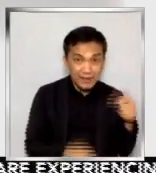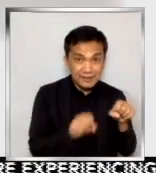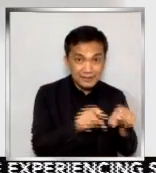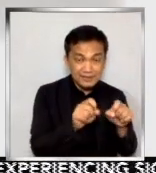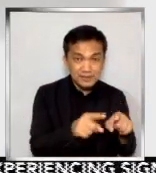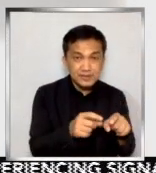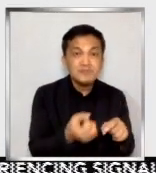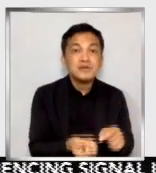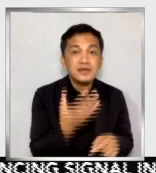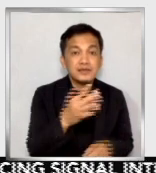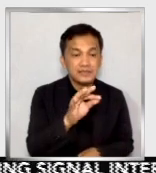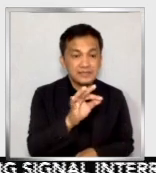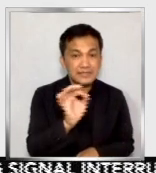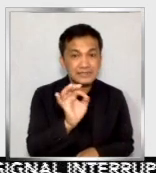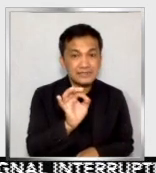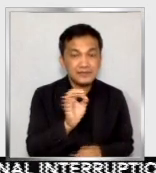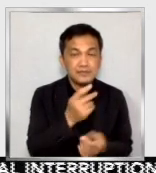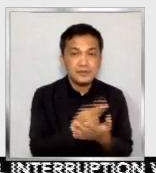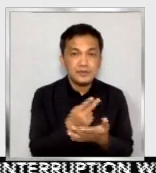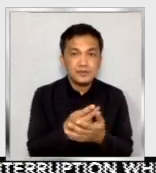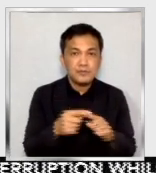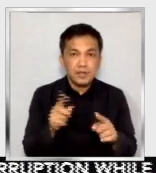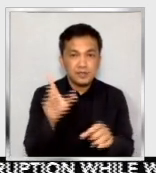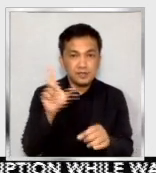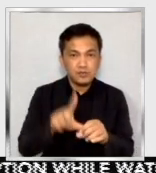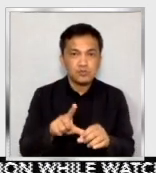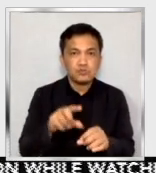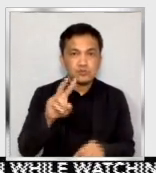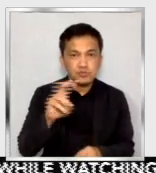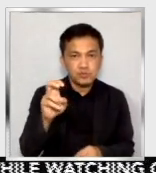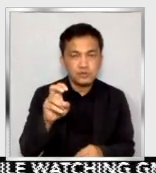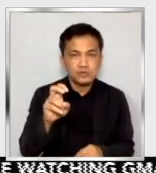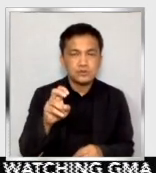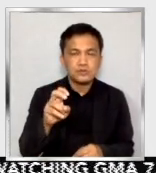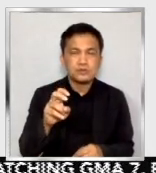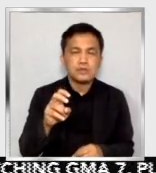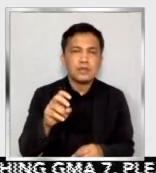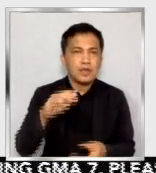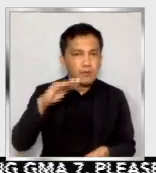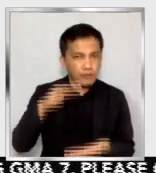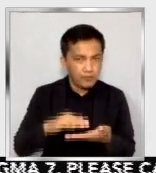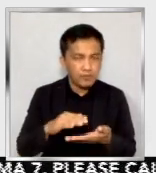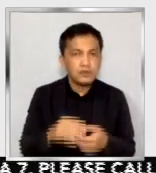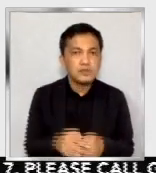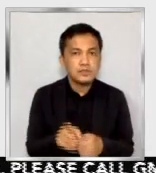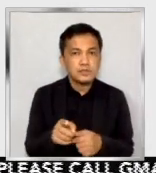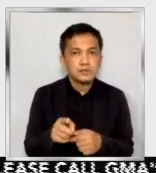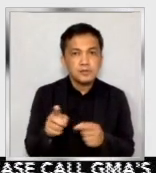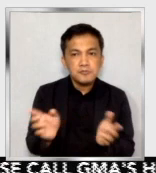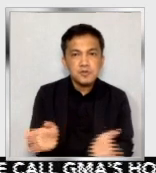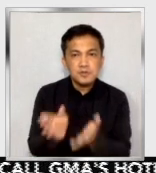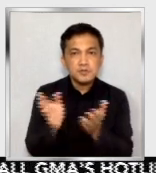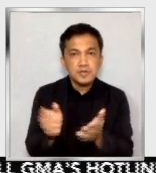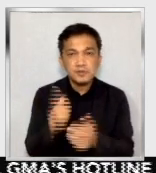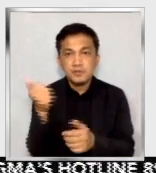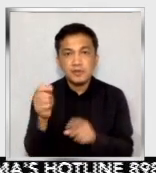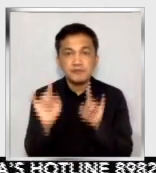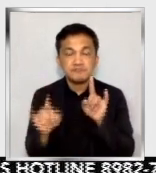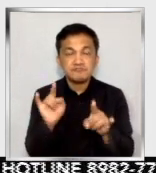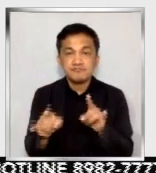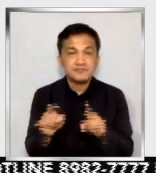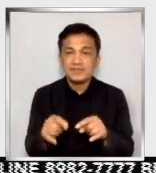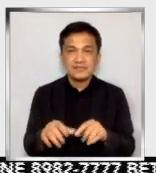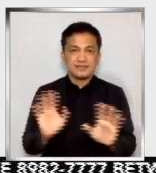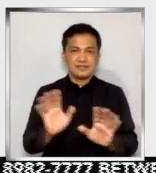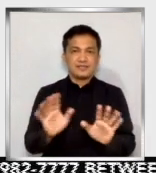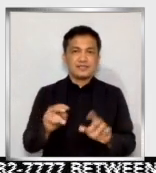900 pesos. Pero ang load, 200 pesos na lang. Ang pangingganyo naman ng ibang ads, hindi na raw kailangan ng